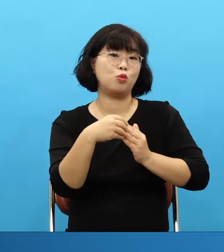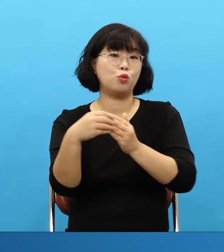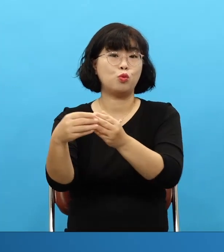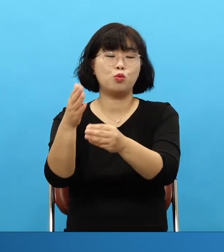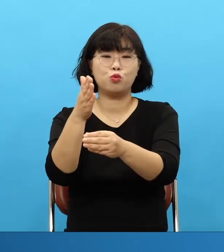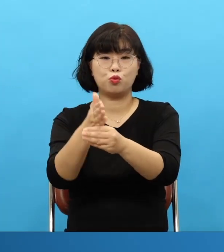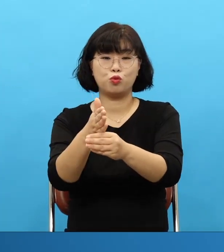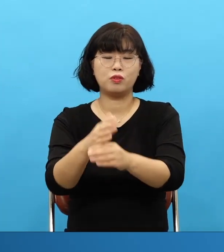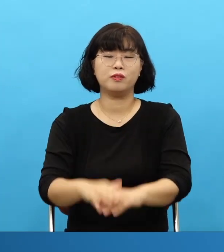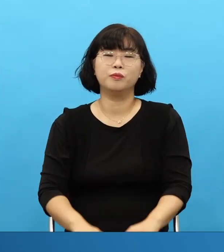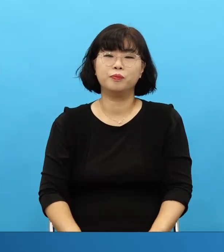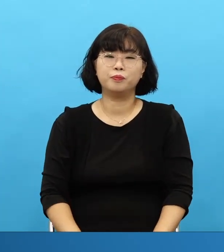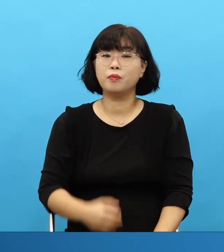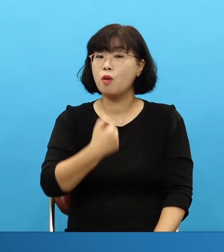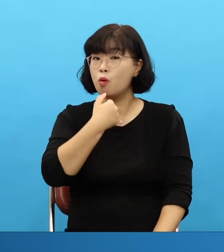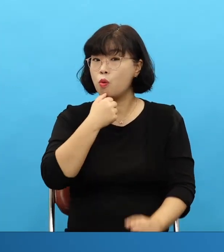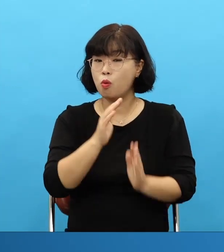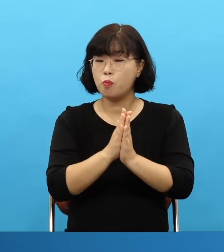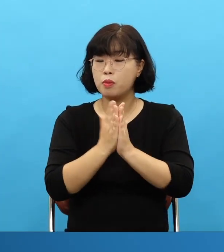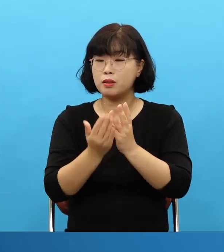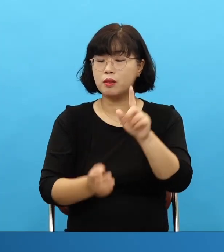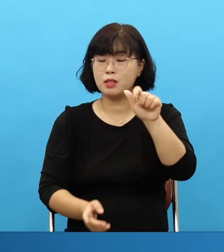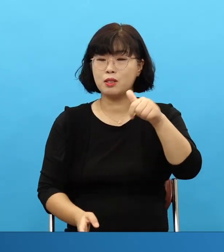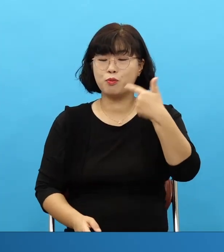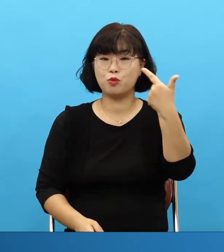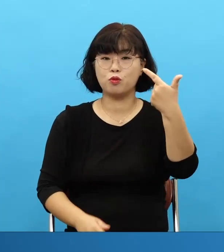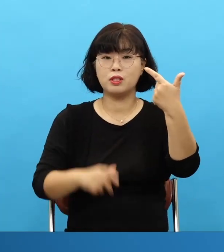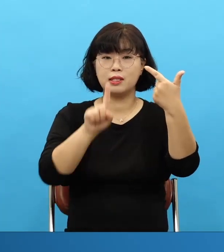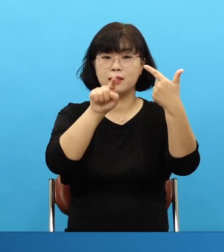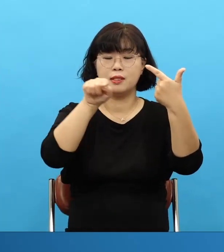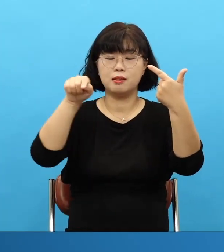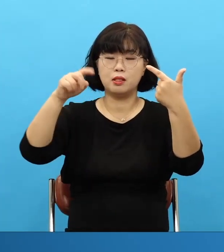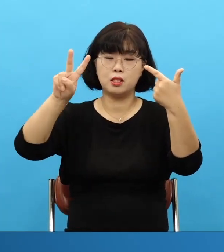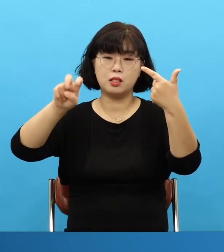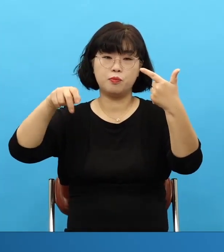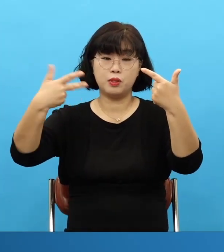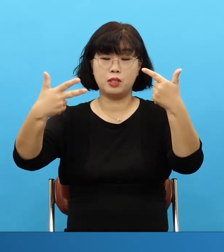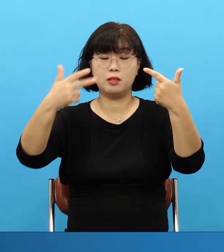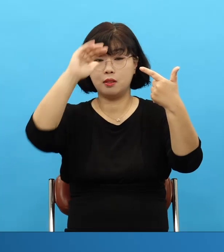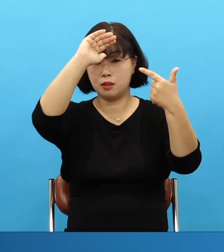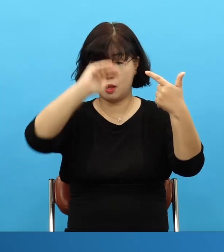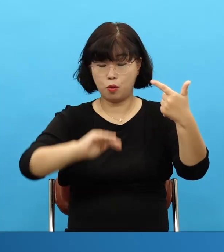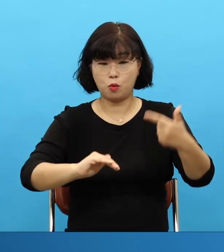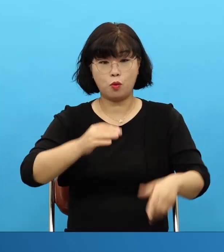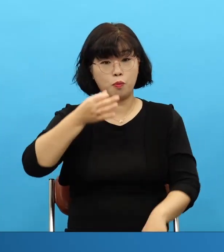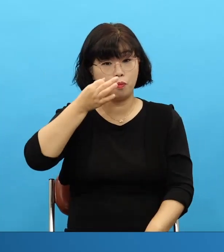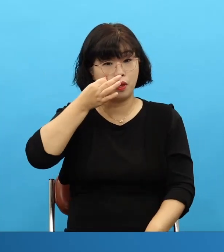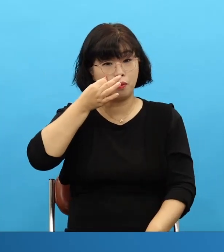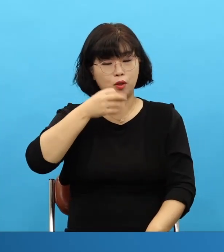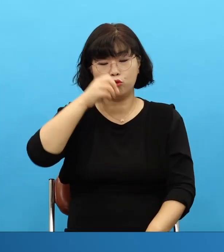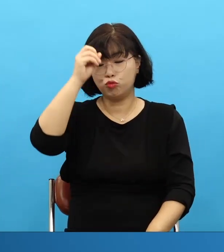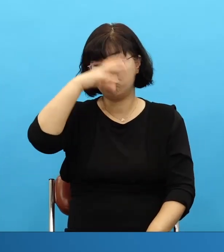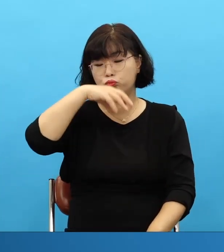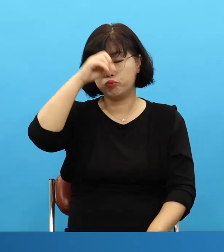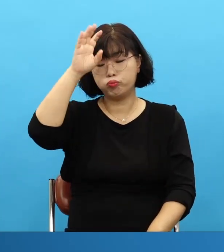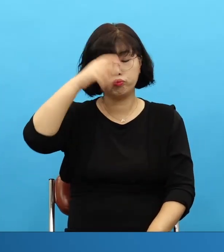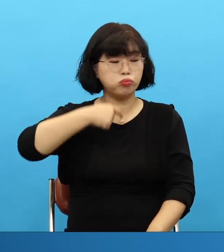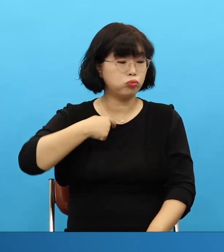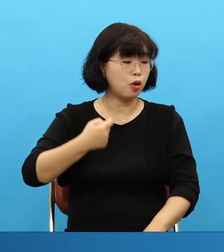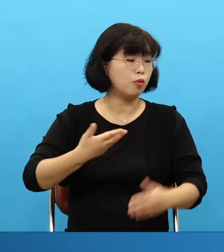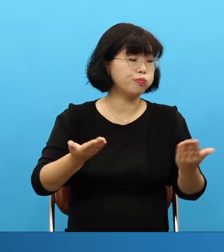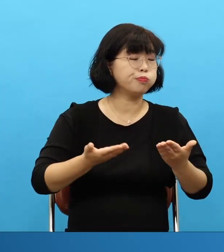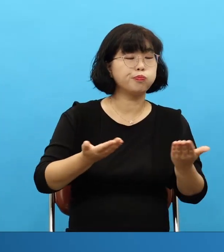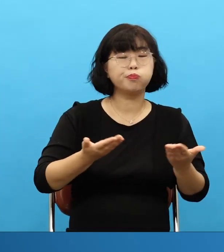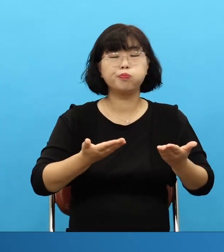로마서 16장 1절 27절에 보면 우리는 그냥 사역하지만은 하나님은 여러분을